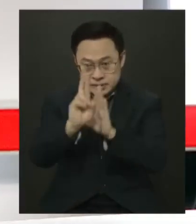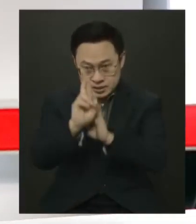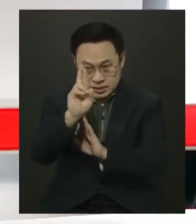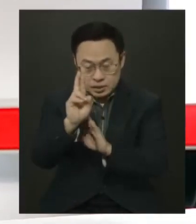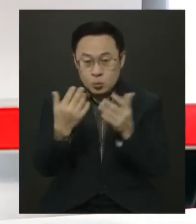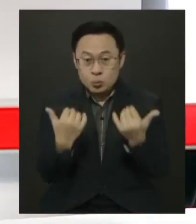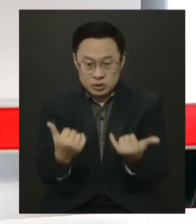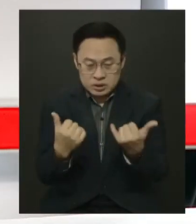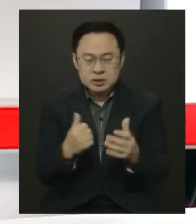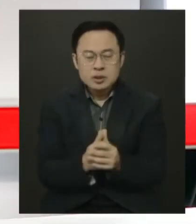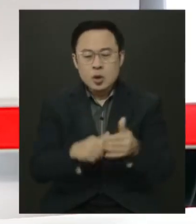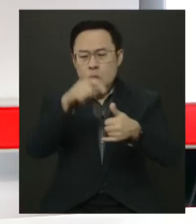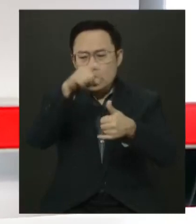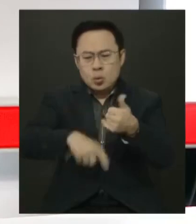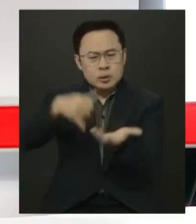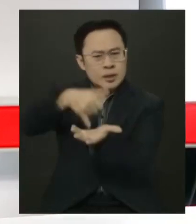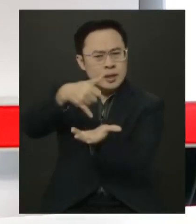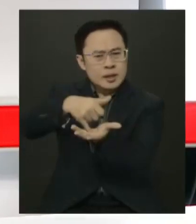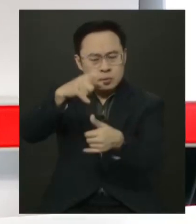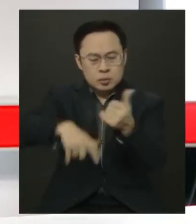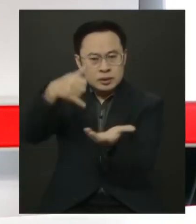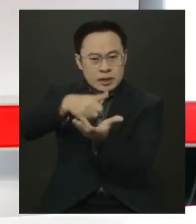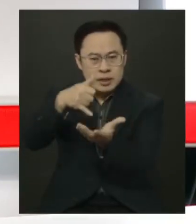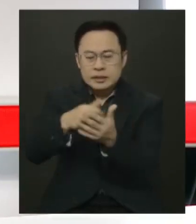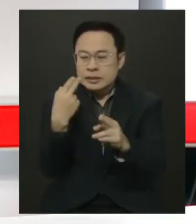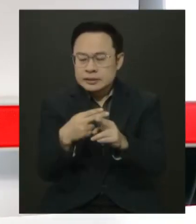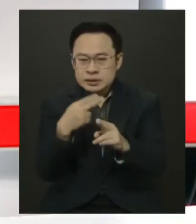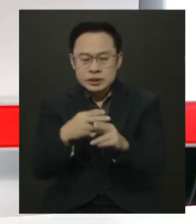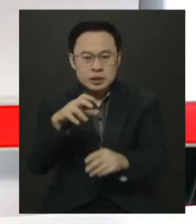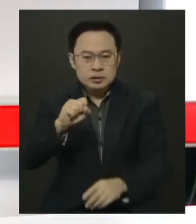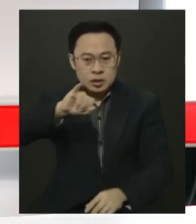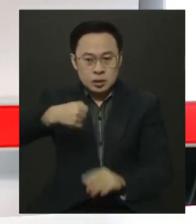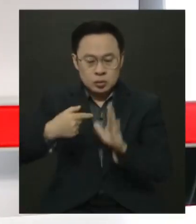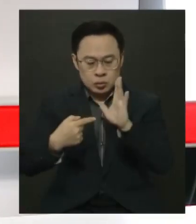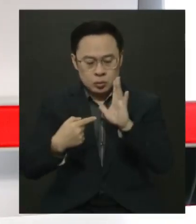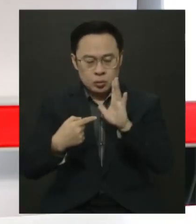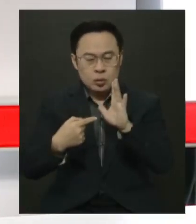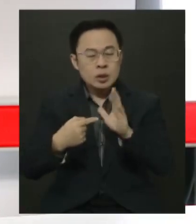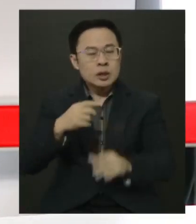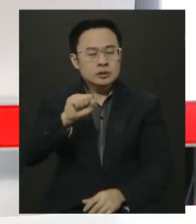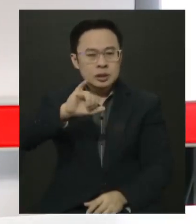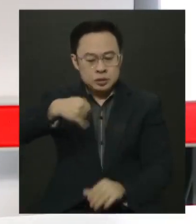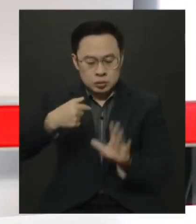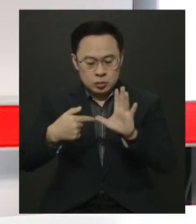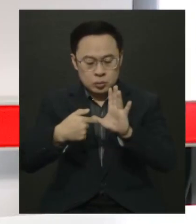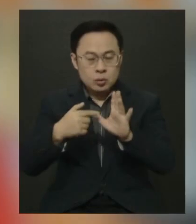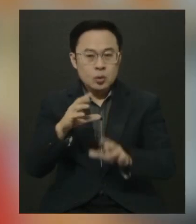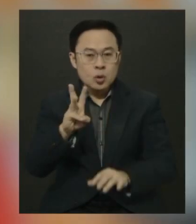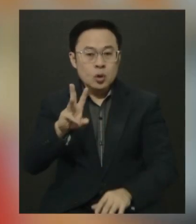ได้มีการเสริมแดนกลางเพิ่มอีก1คนนะคะคว้าตัวแฮร์ริสจูดค่ะจาก BG ปทุมยูไนเต็ดมาร่วมทัพอย่างเป็นทางการแล้วค่ะ